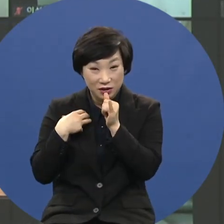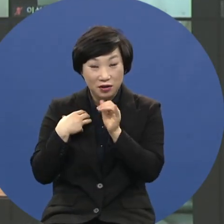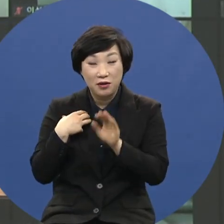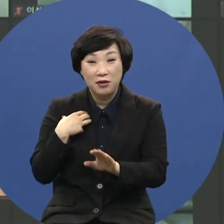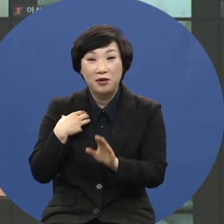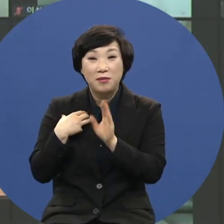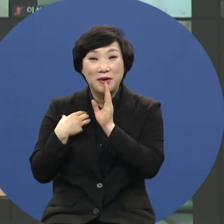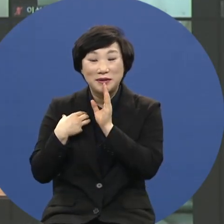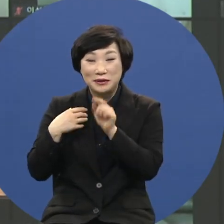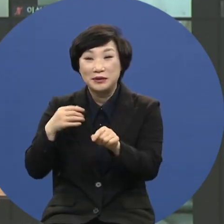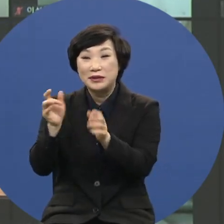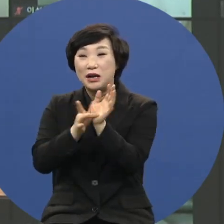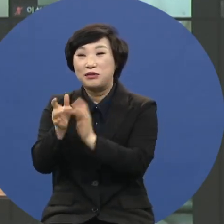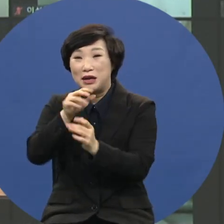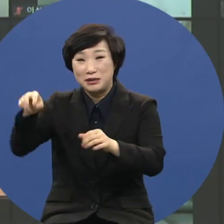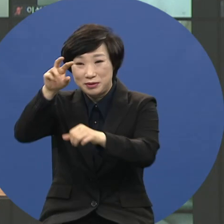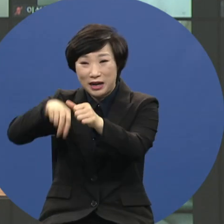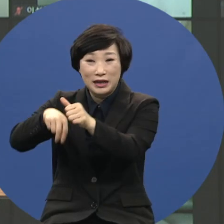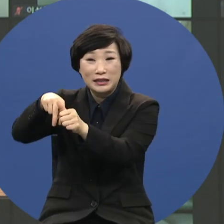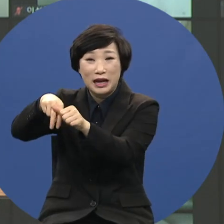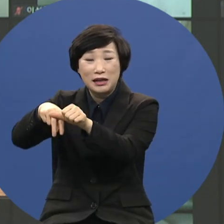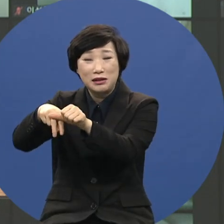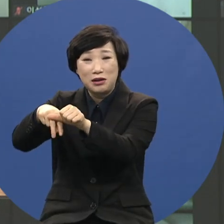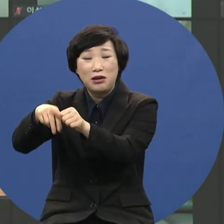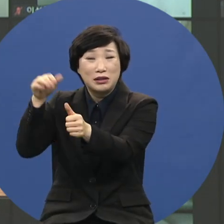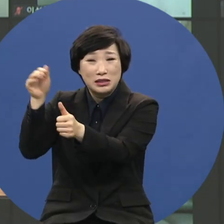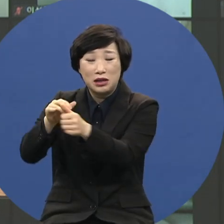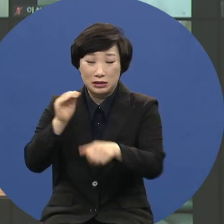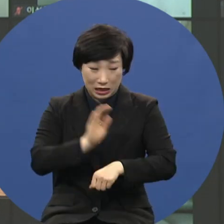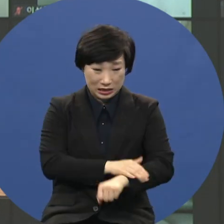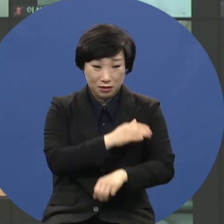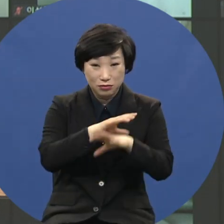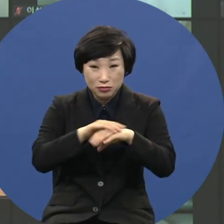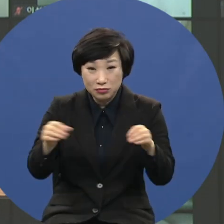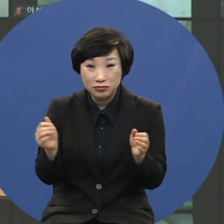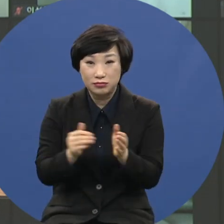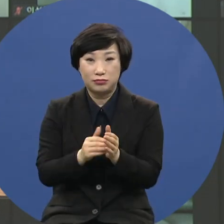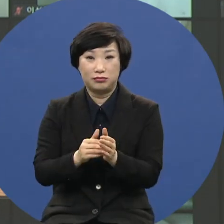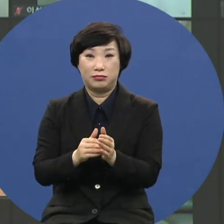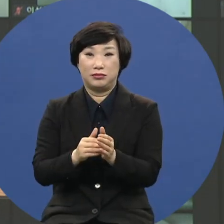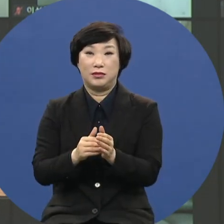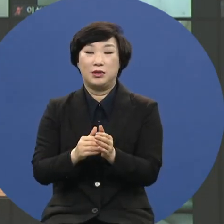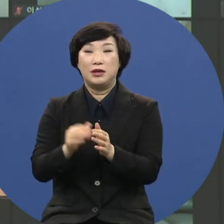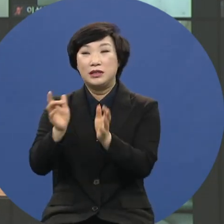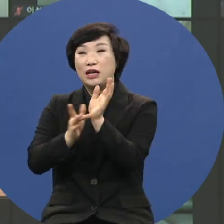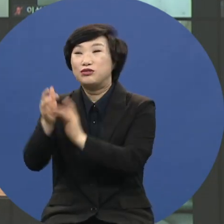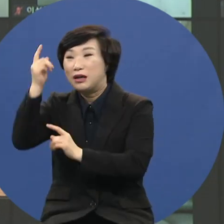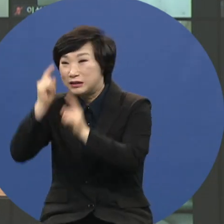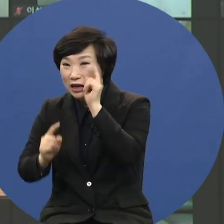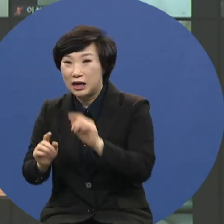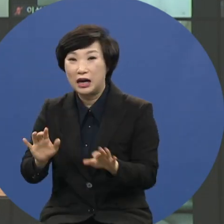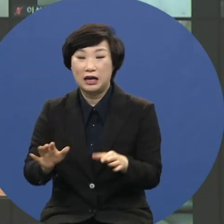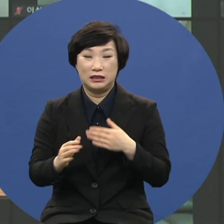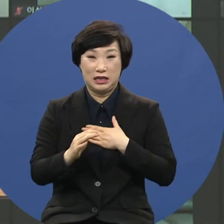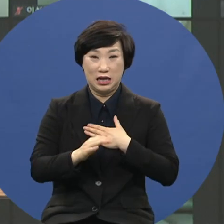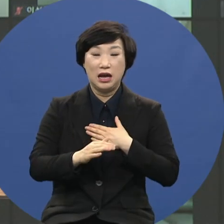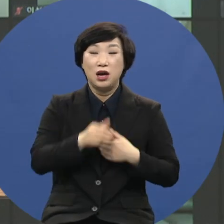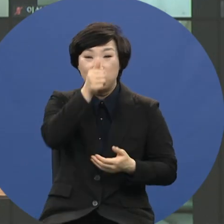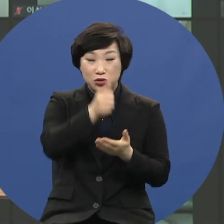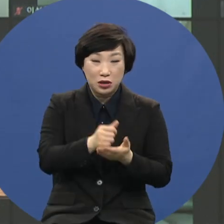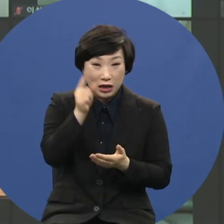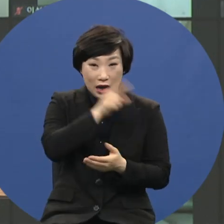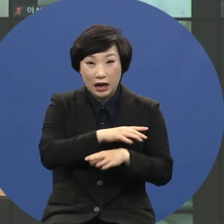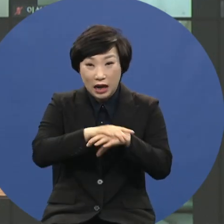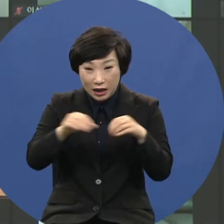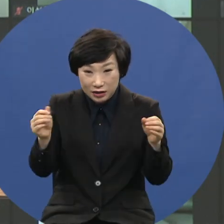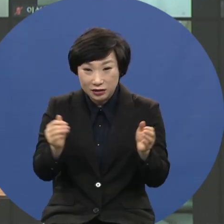그가 찔려서 내 허물을 무효시키고 그가 상함으로 내 죄의